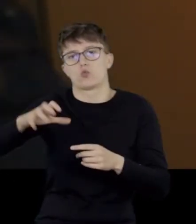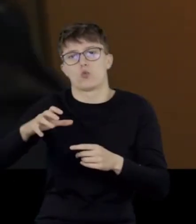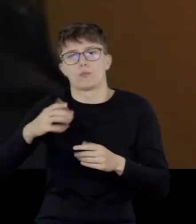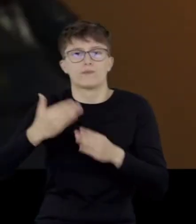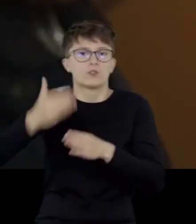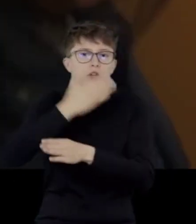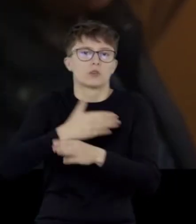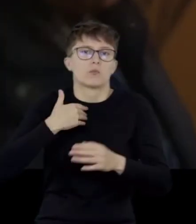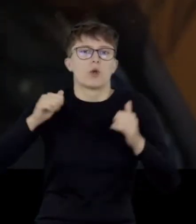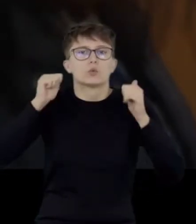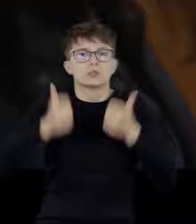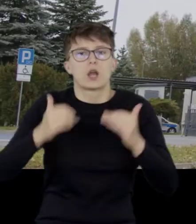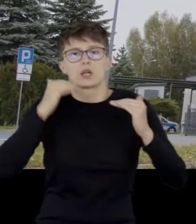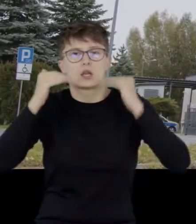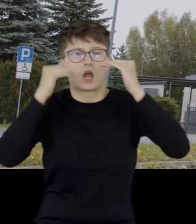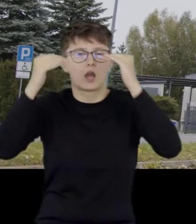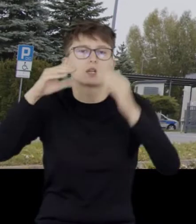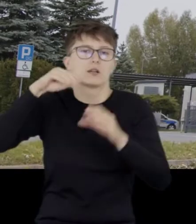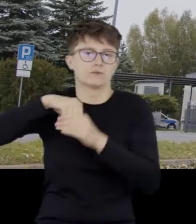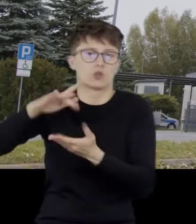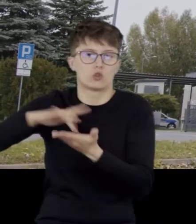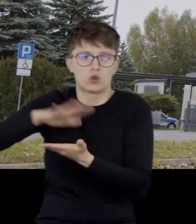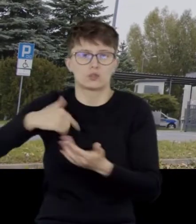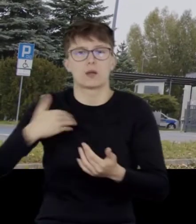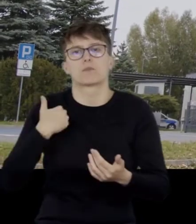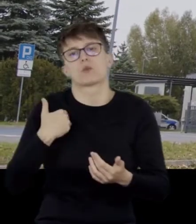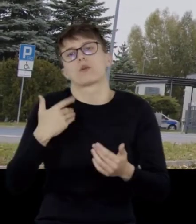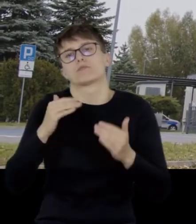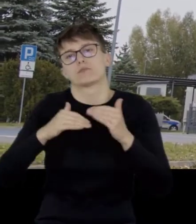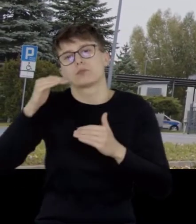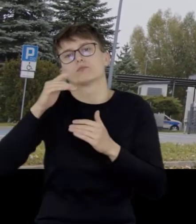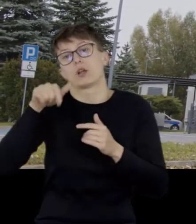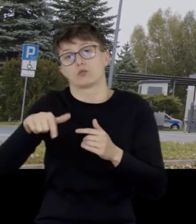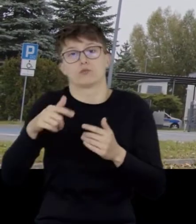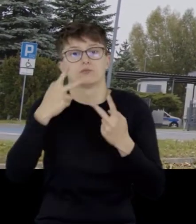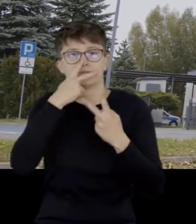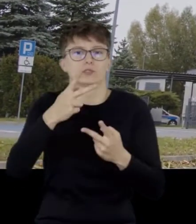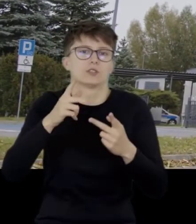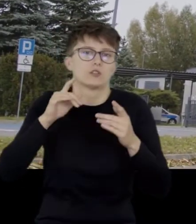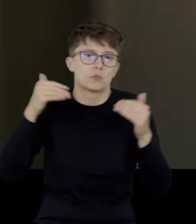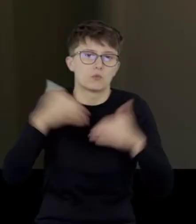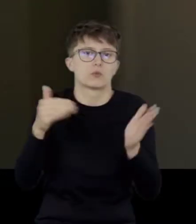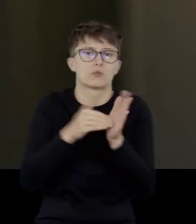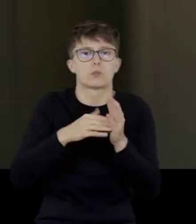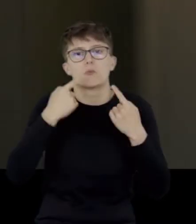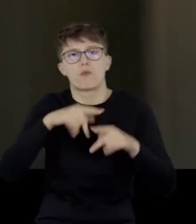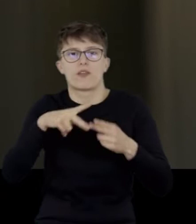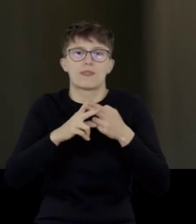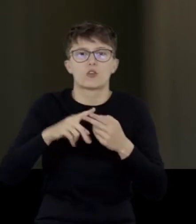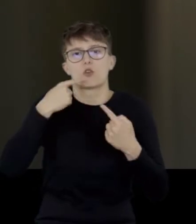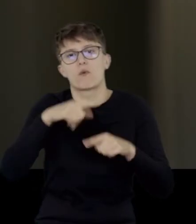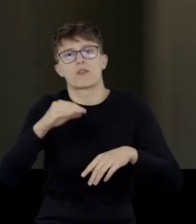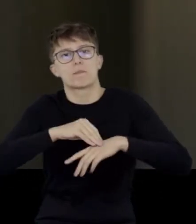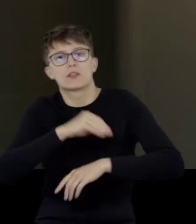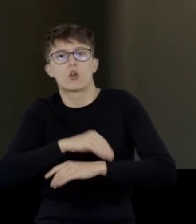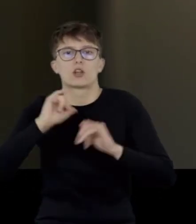grupy. Wcześniej była taka ustalona hierarchia w ośrodku, a ja byłem tak jakby ponad nimi, a tu doszło do kwestii partnerstwa i tu też były potrzebne odpowiednie narzędzia,